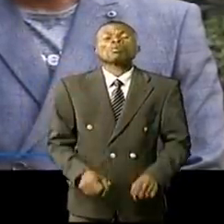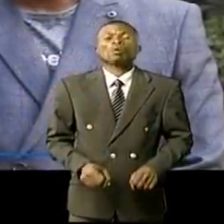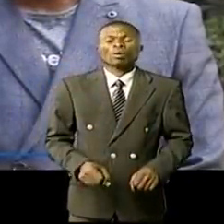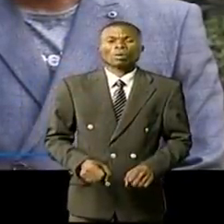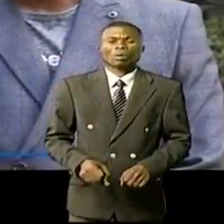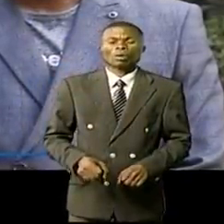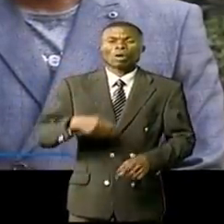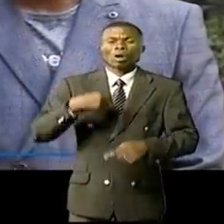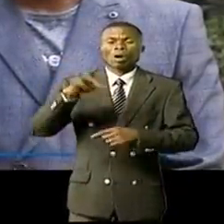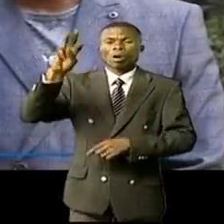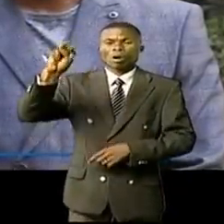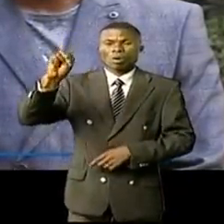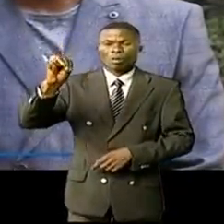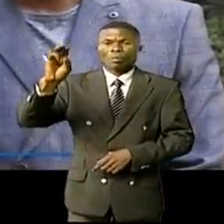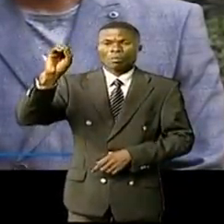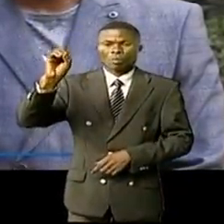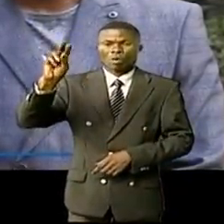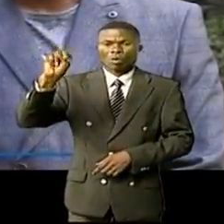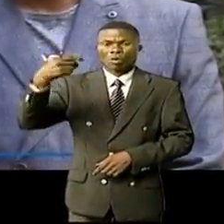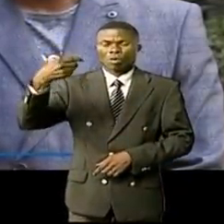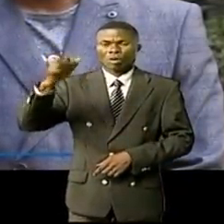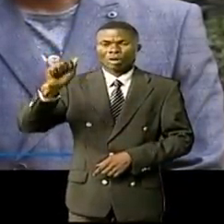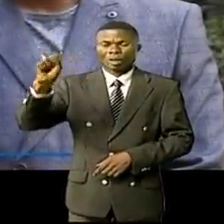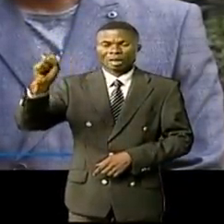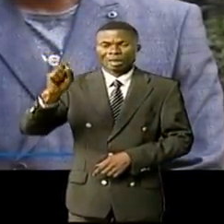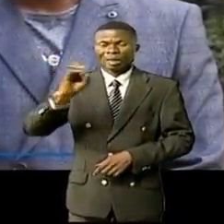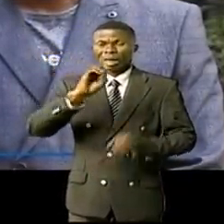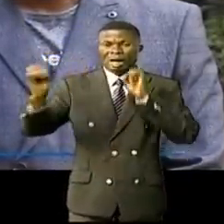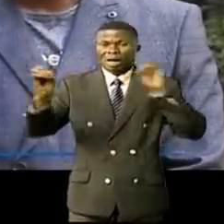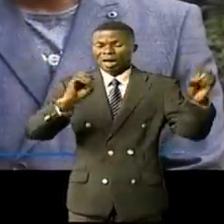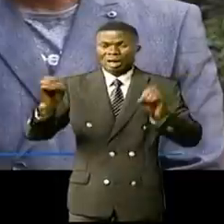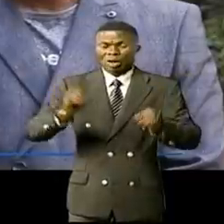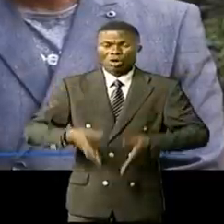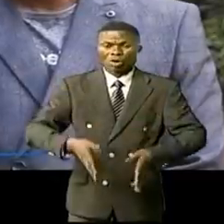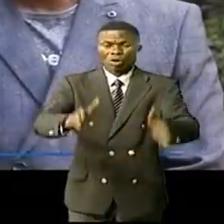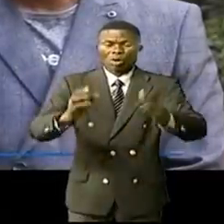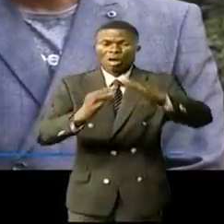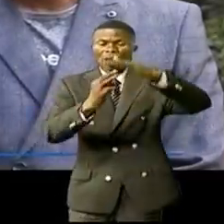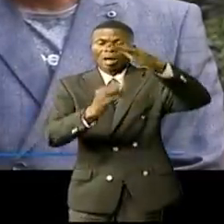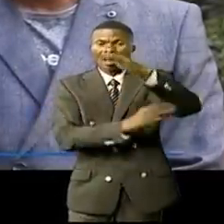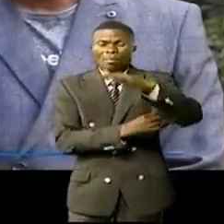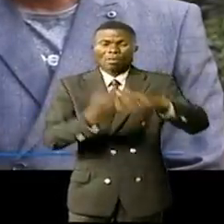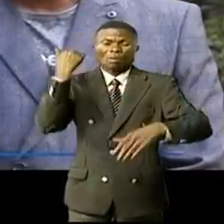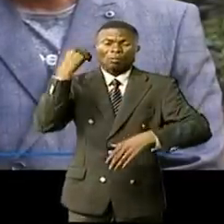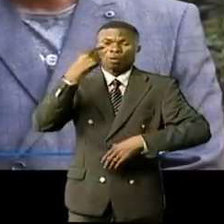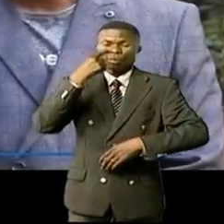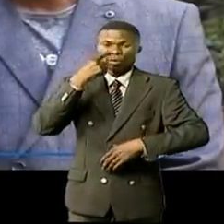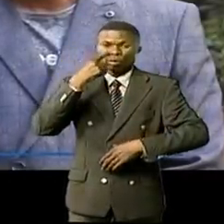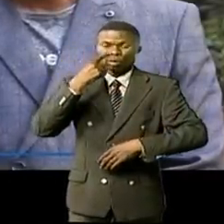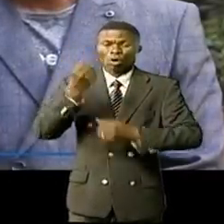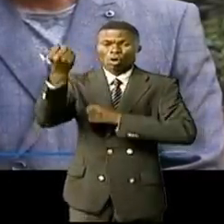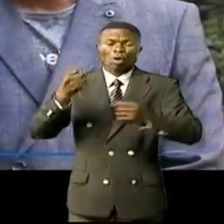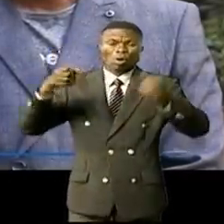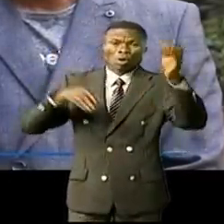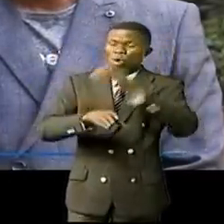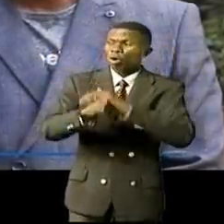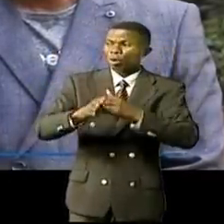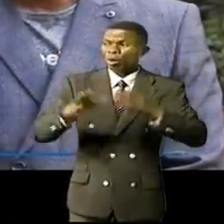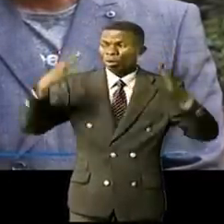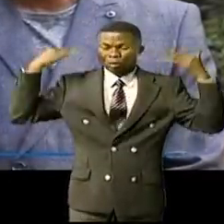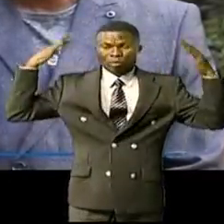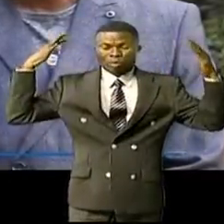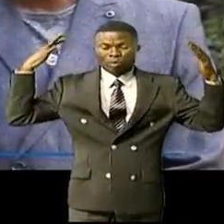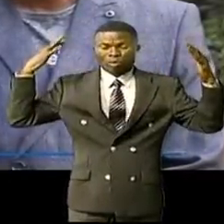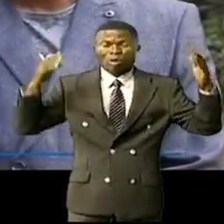Mongata, de 0R et sur la surface du pont Maïndombe, deux faits. D'abord les brouillards